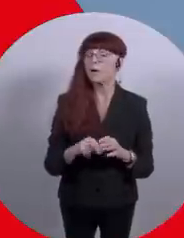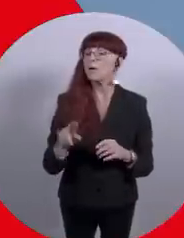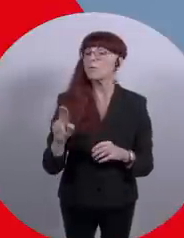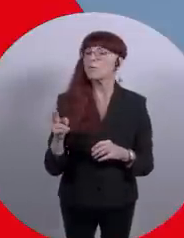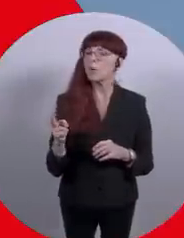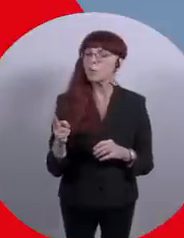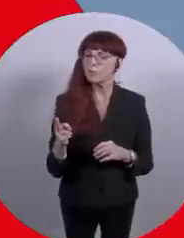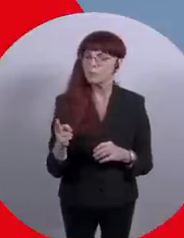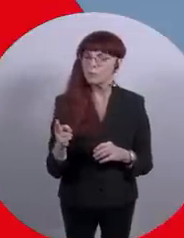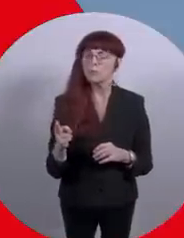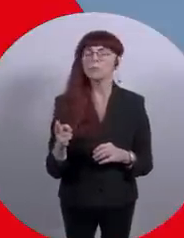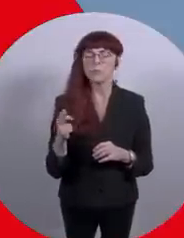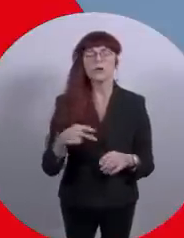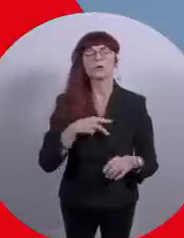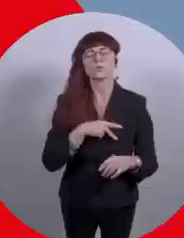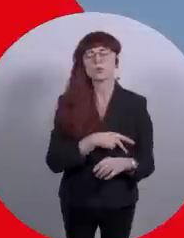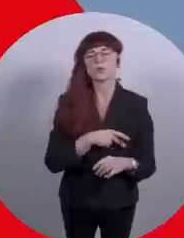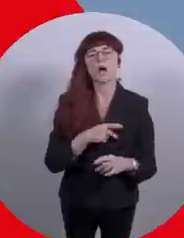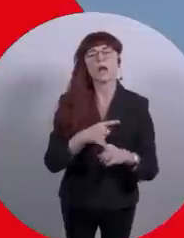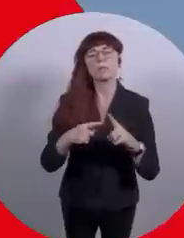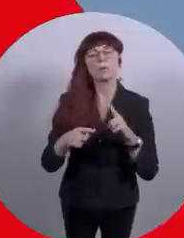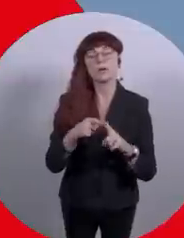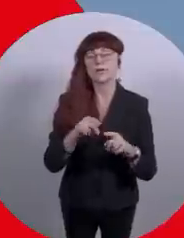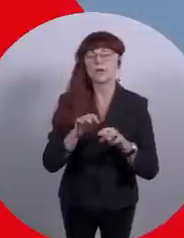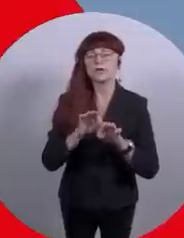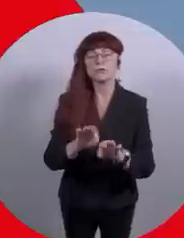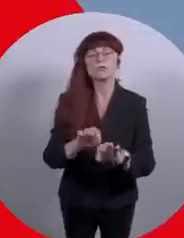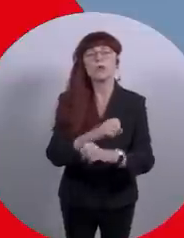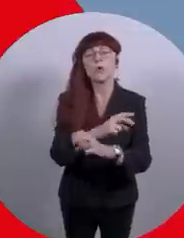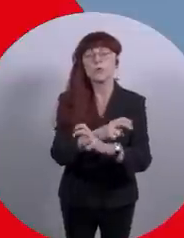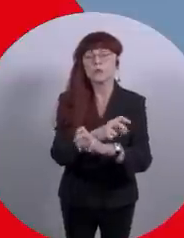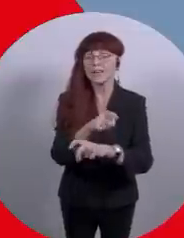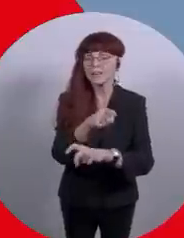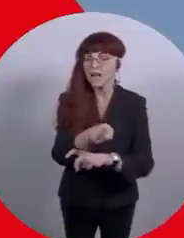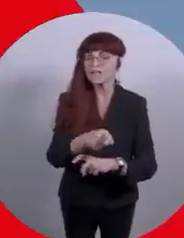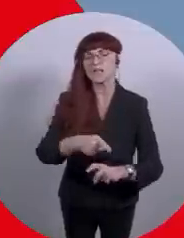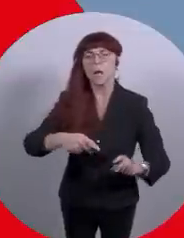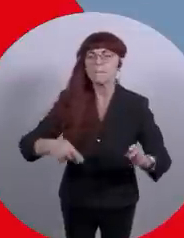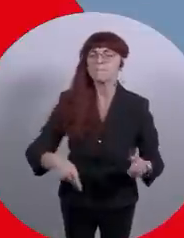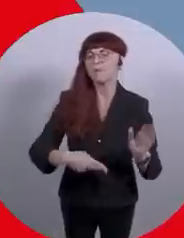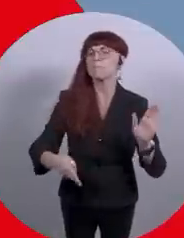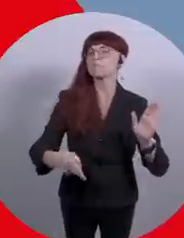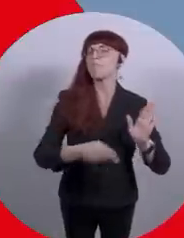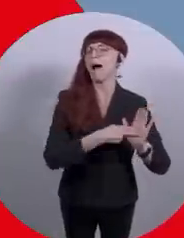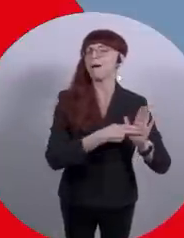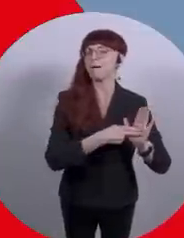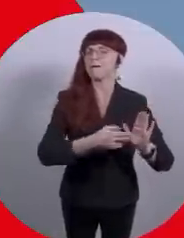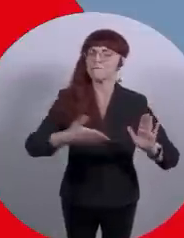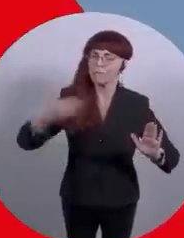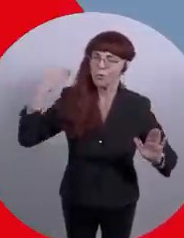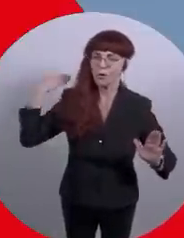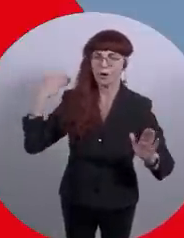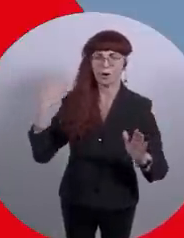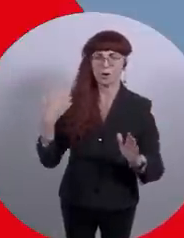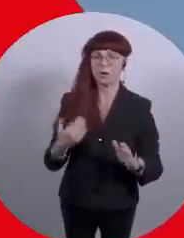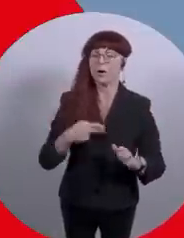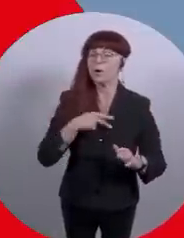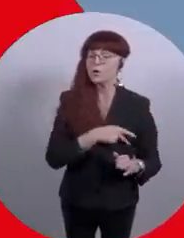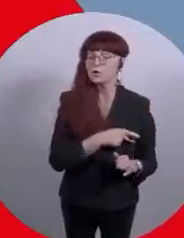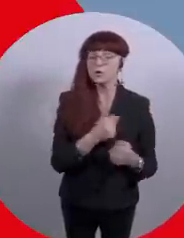dem soziale Politik für Österreich ist unser Markenkern soziale Politik für Österreich ist das was uns